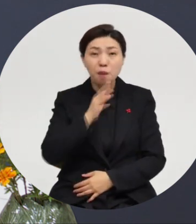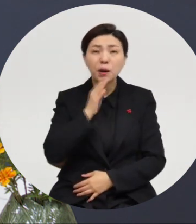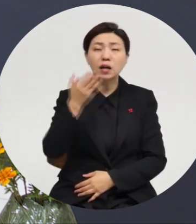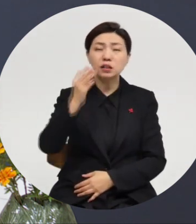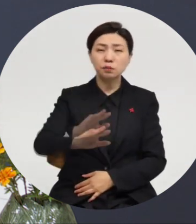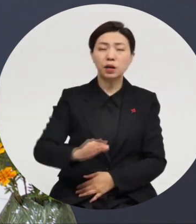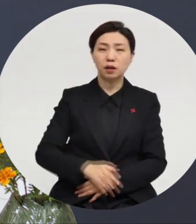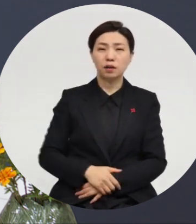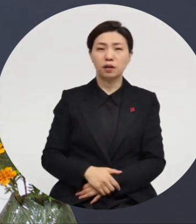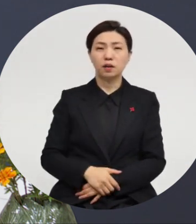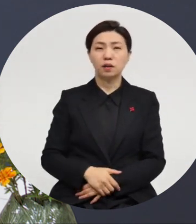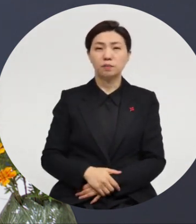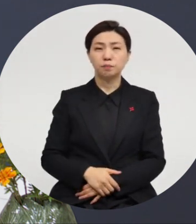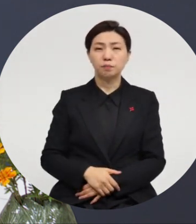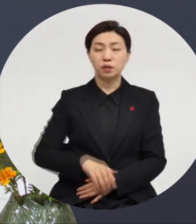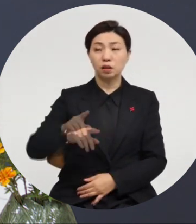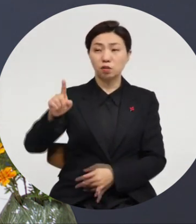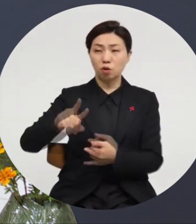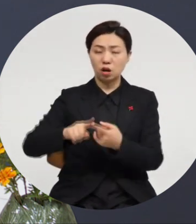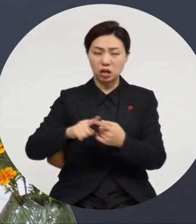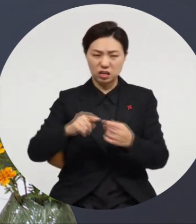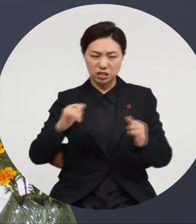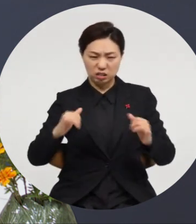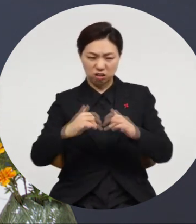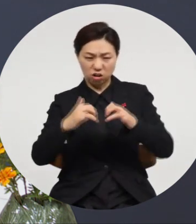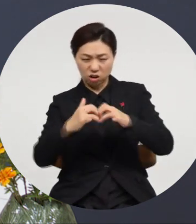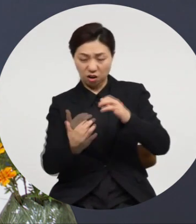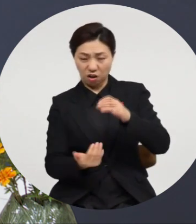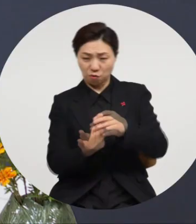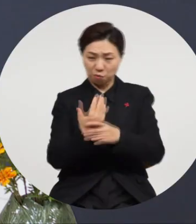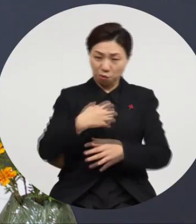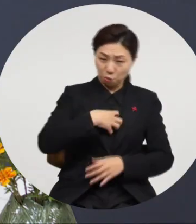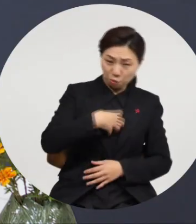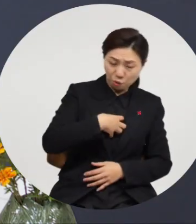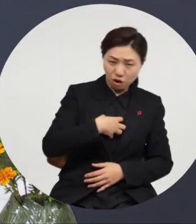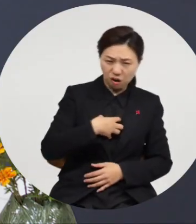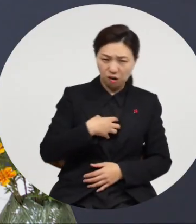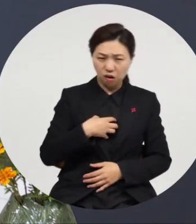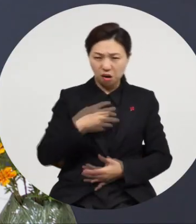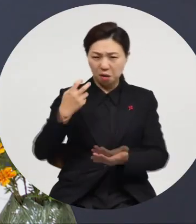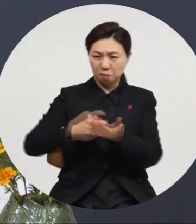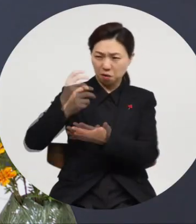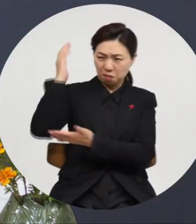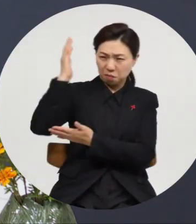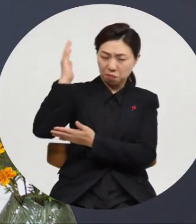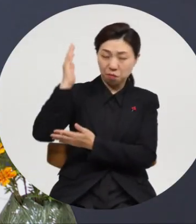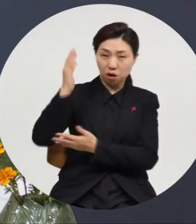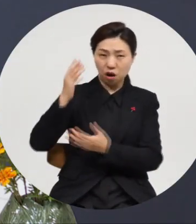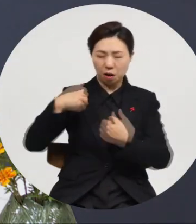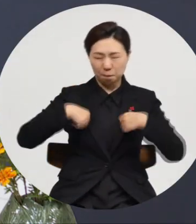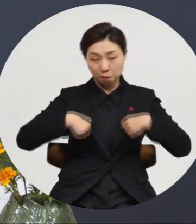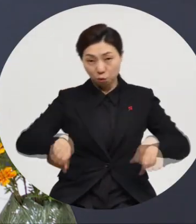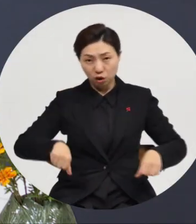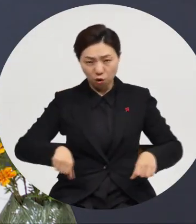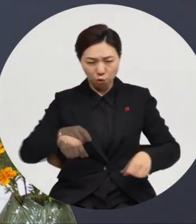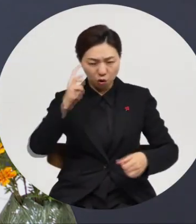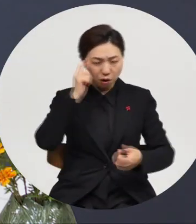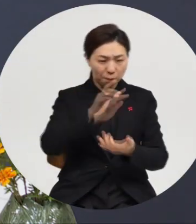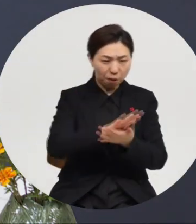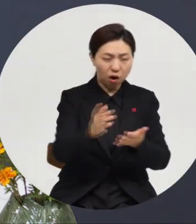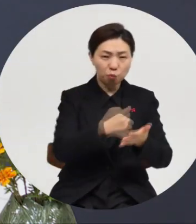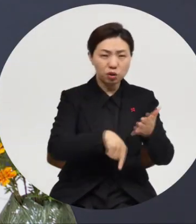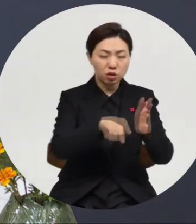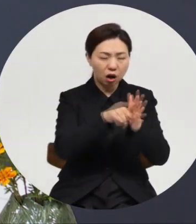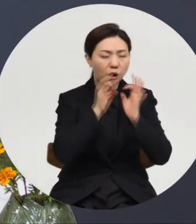그러나 그 인연을 따라서 그런 데서 뭐, 전쟁이 일어날 위기가 있으면 전법도